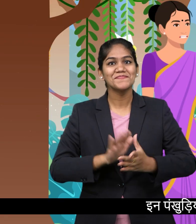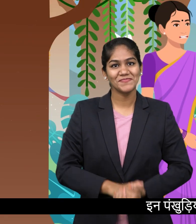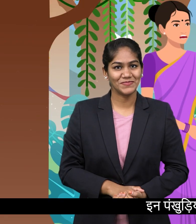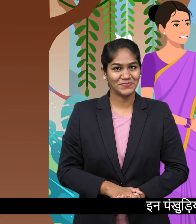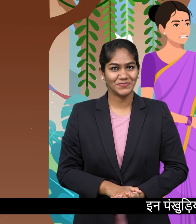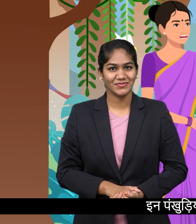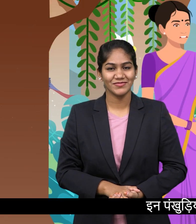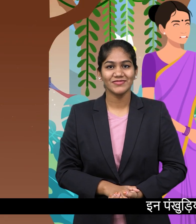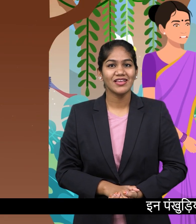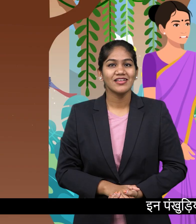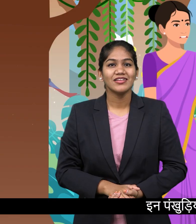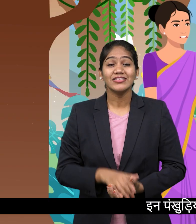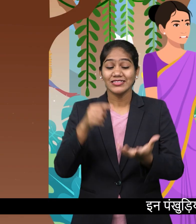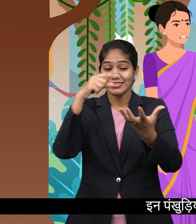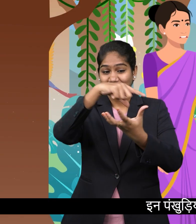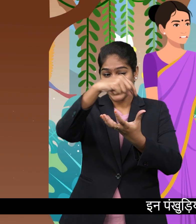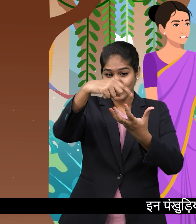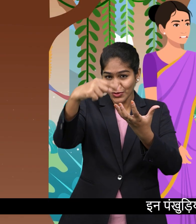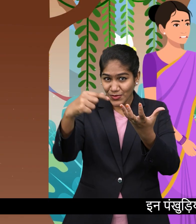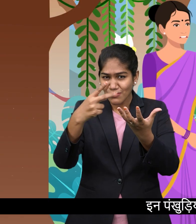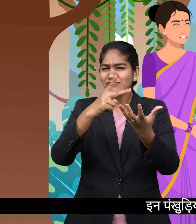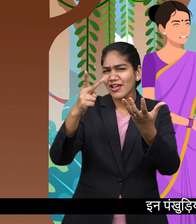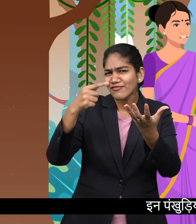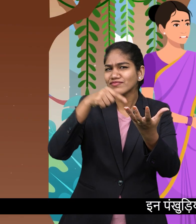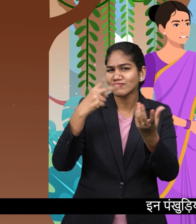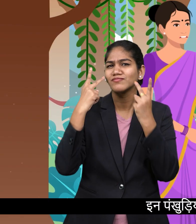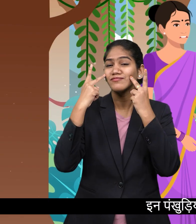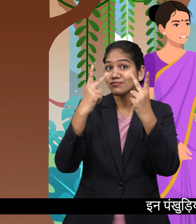इन पंखुड़ियों के आकार का निरीक्षण करो।